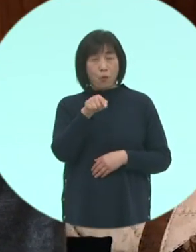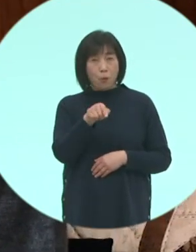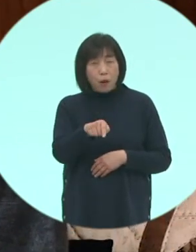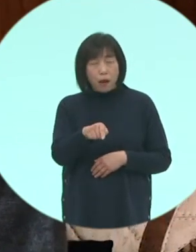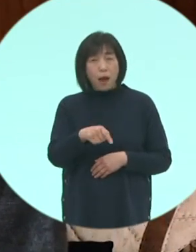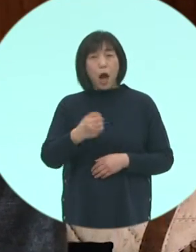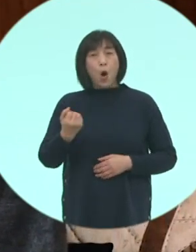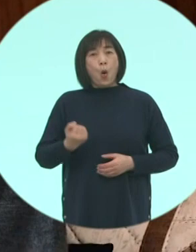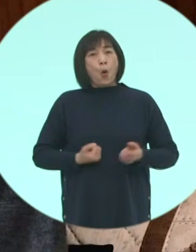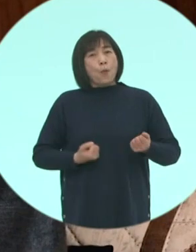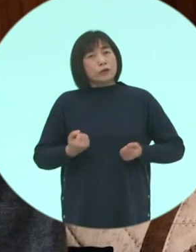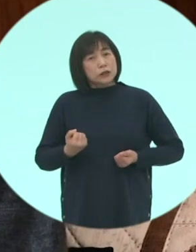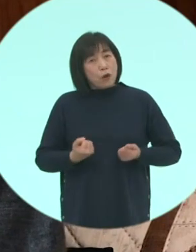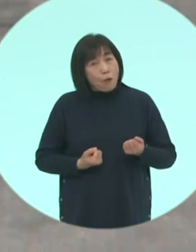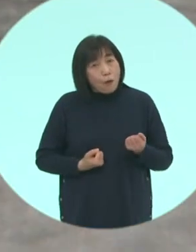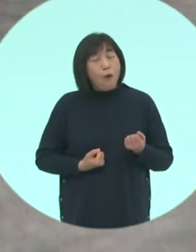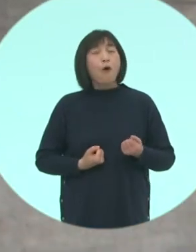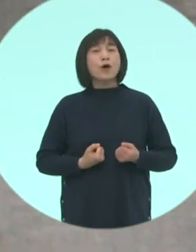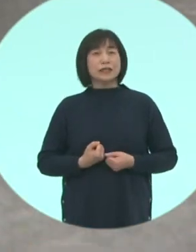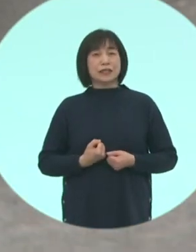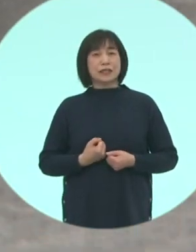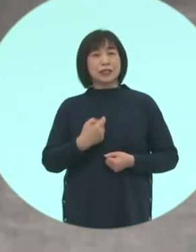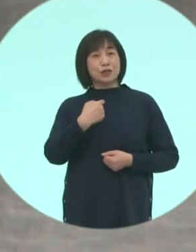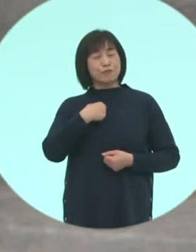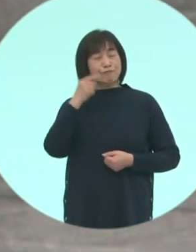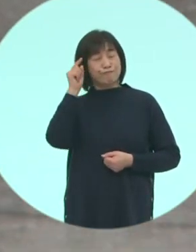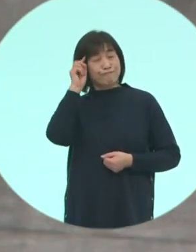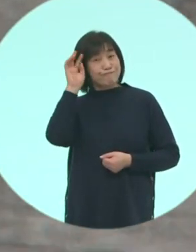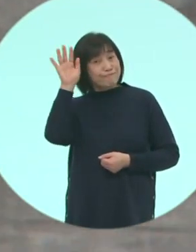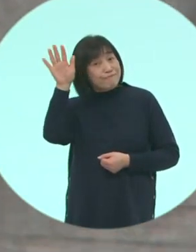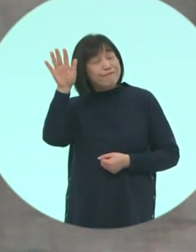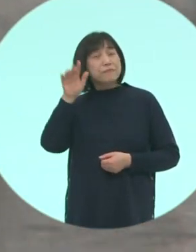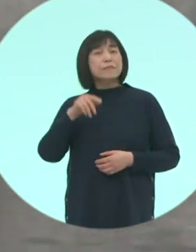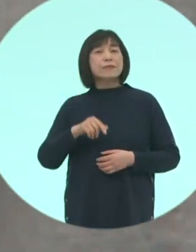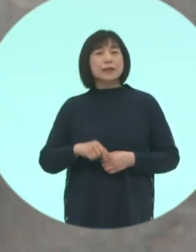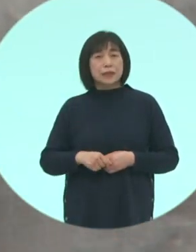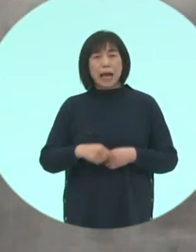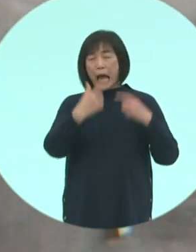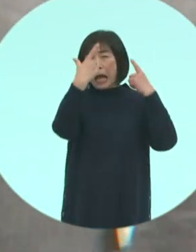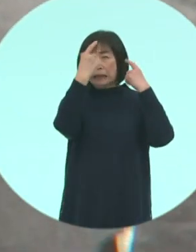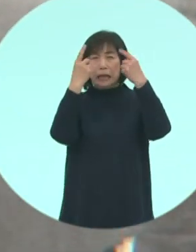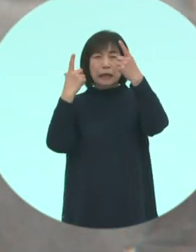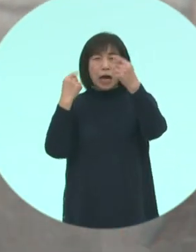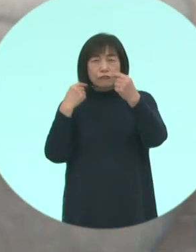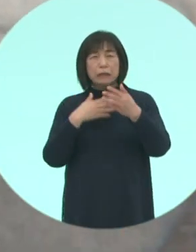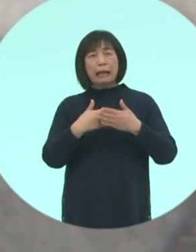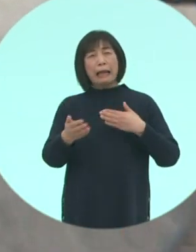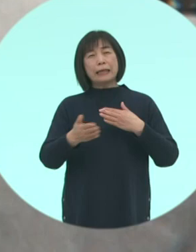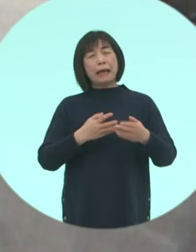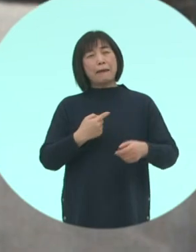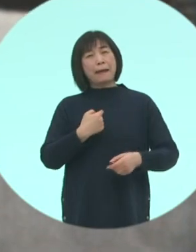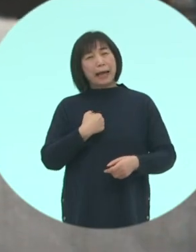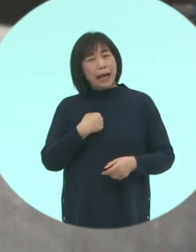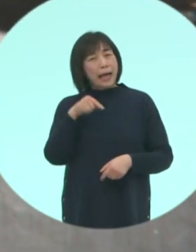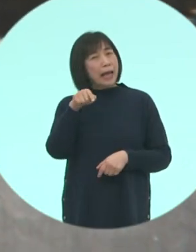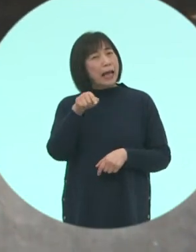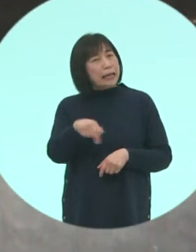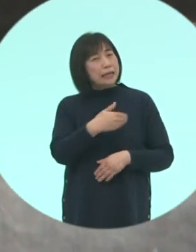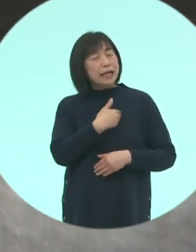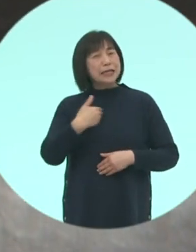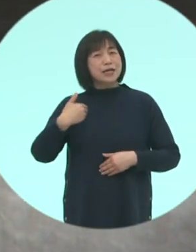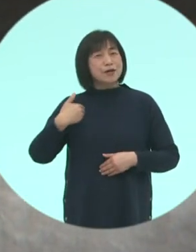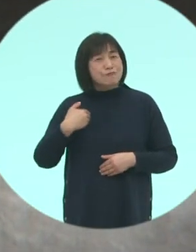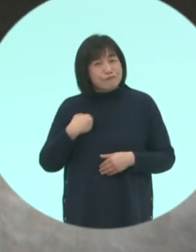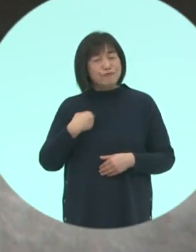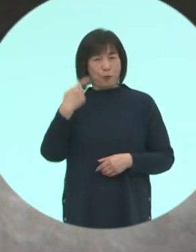面白いねって思い出したんですよね。で、まあ、僕大学の時ちょっとやってたからあのくらいやるかもしれないなん